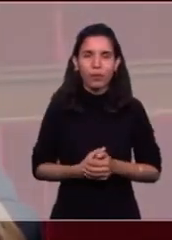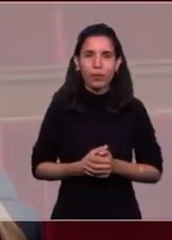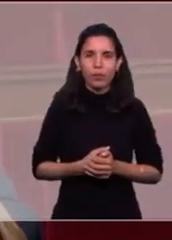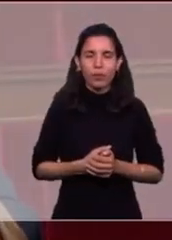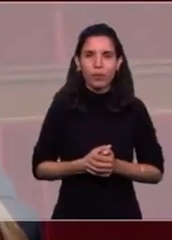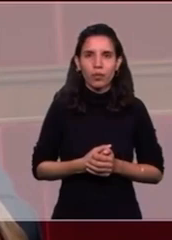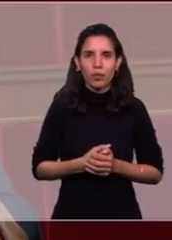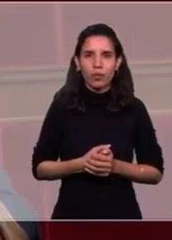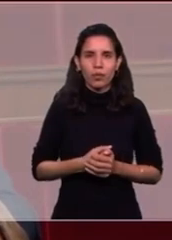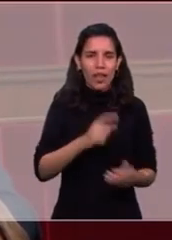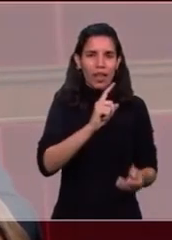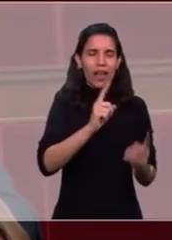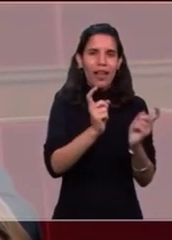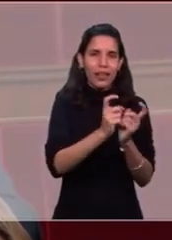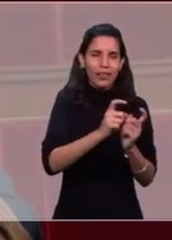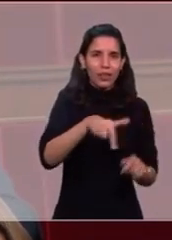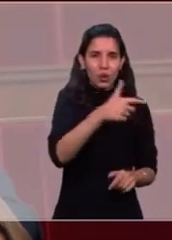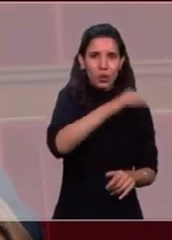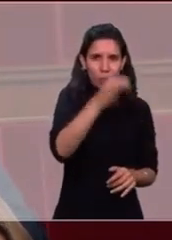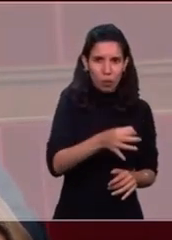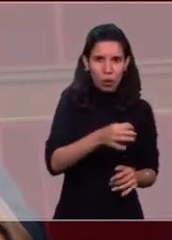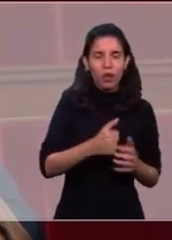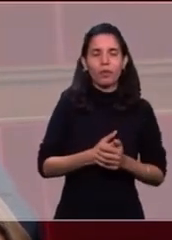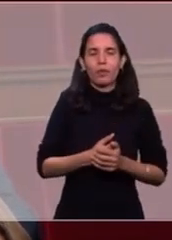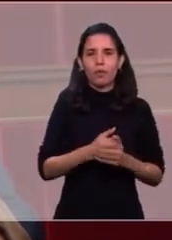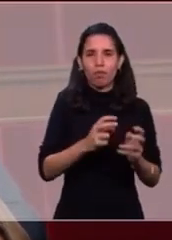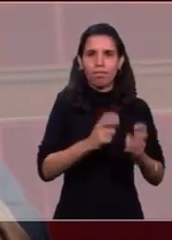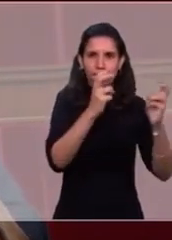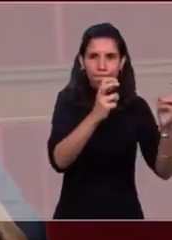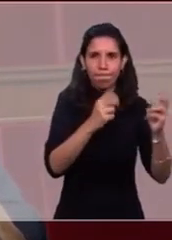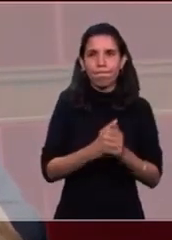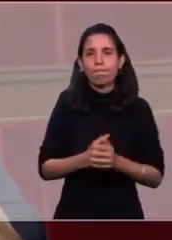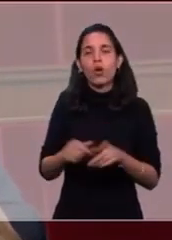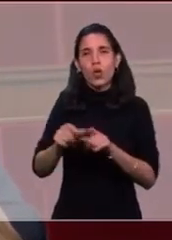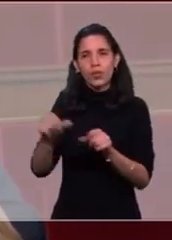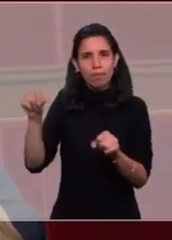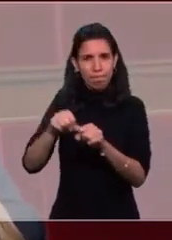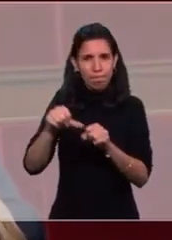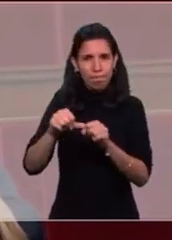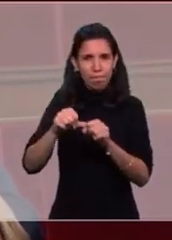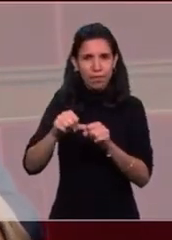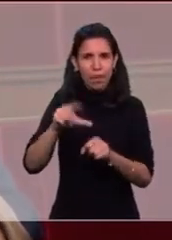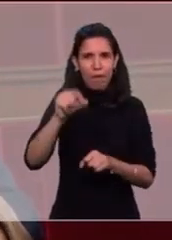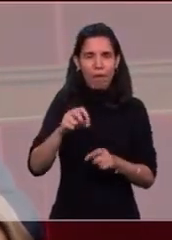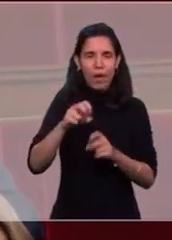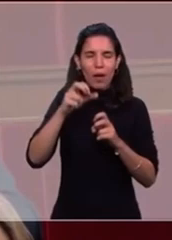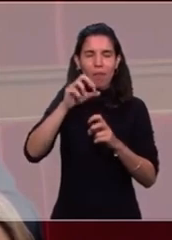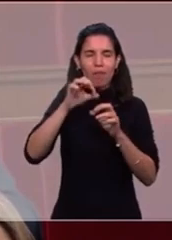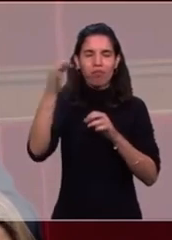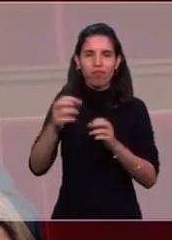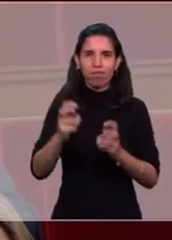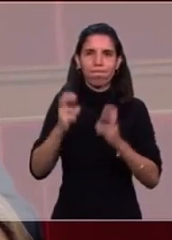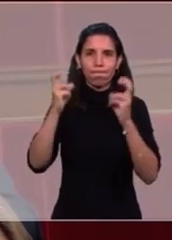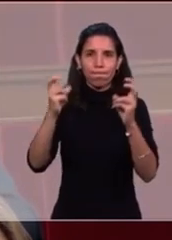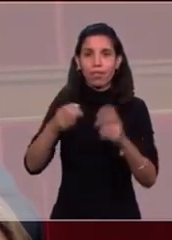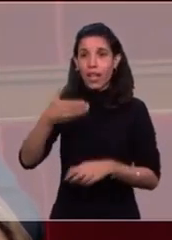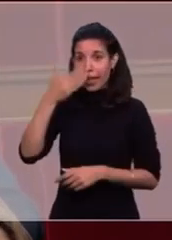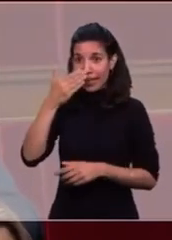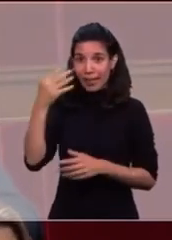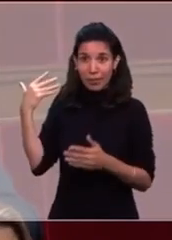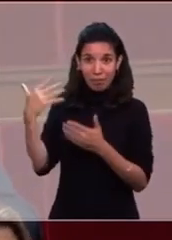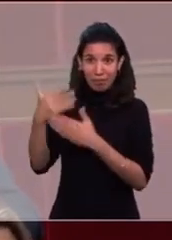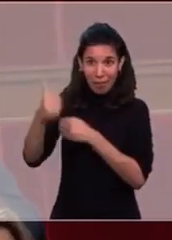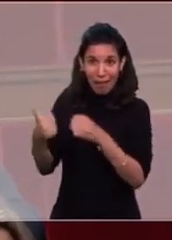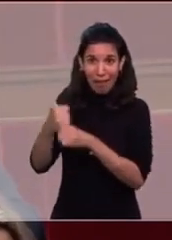12% d'augmentation pour l'électricité, 20% d'augmentation du litre de gasoil, 57% d'augmentation du gaz depuis le début de